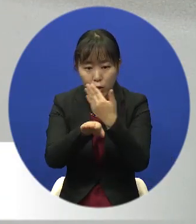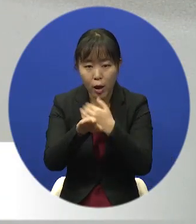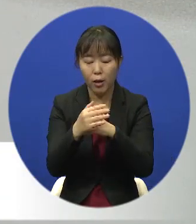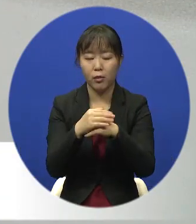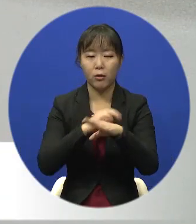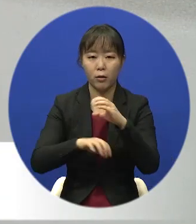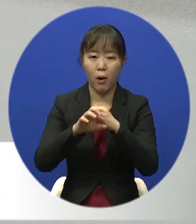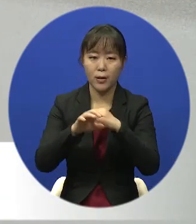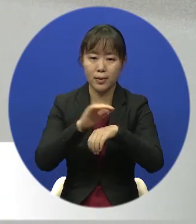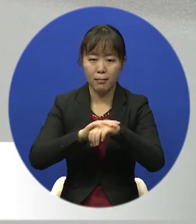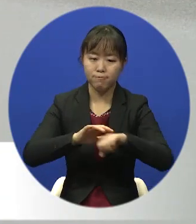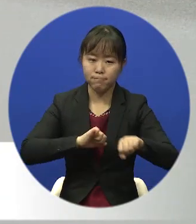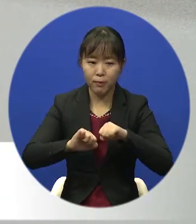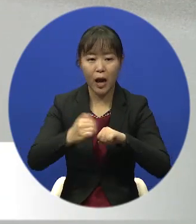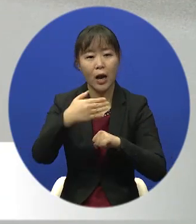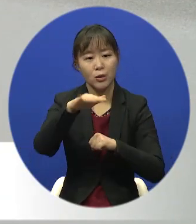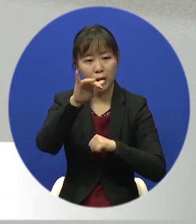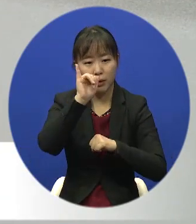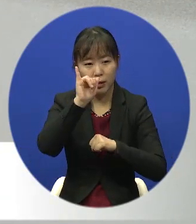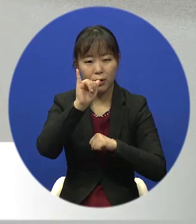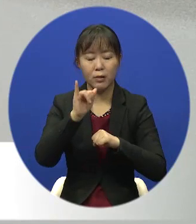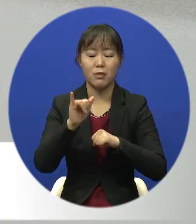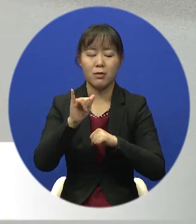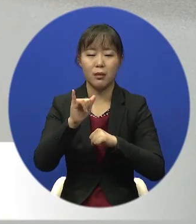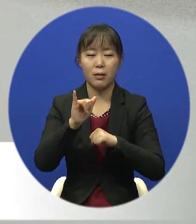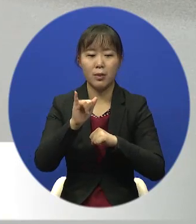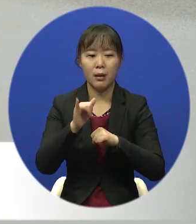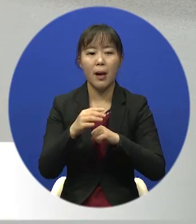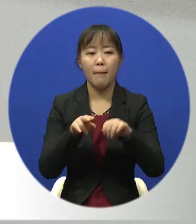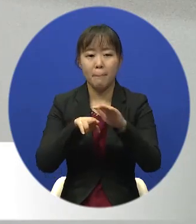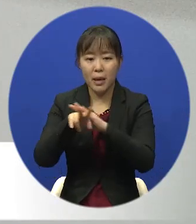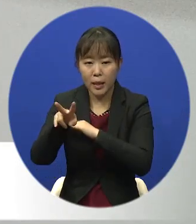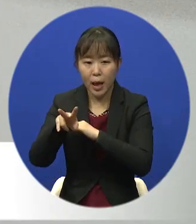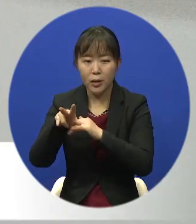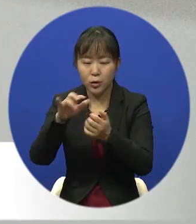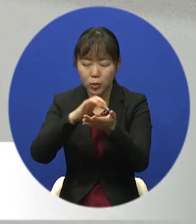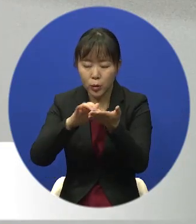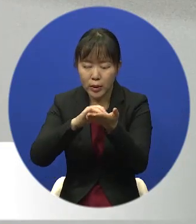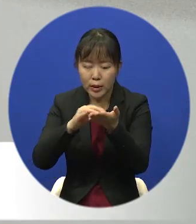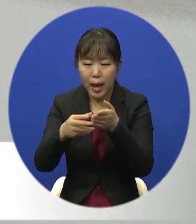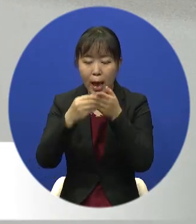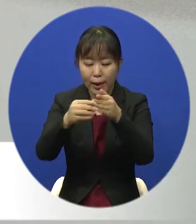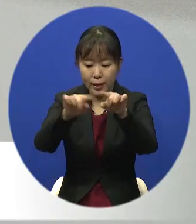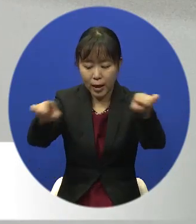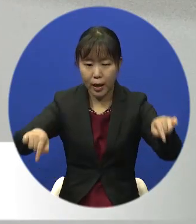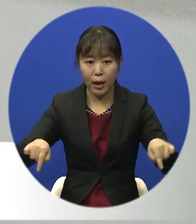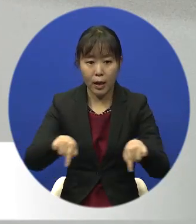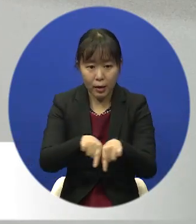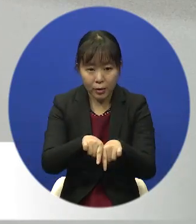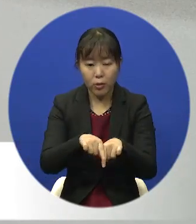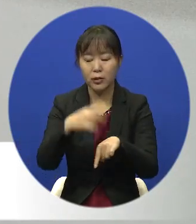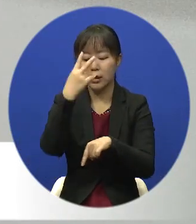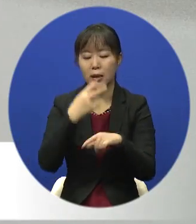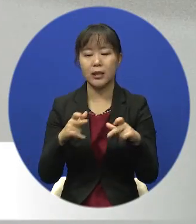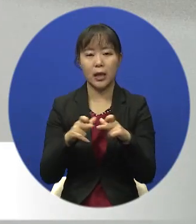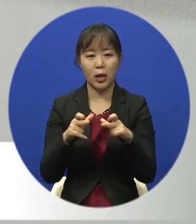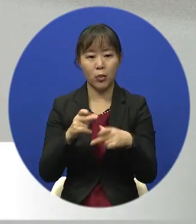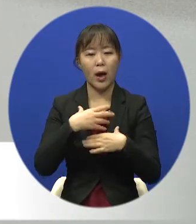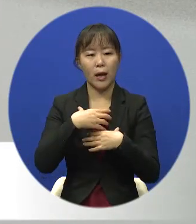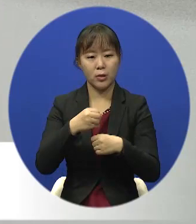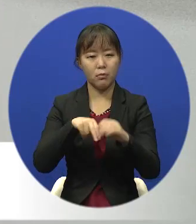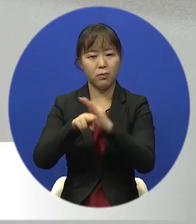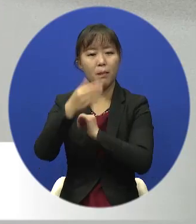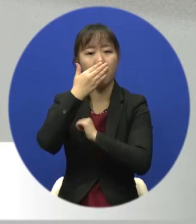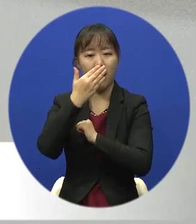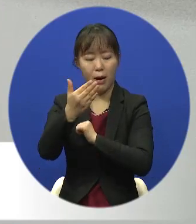보다 능동적으로 대처할 수 있는 피난 촉지 안내도가 포함돼서 시각장애인도 안전하게